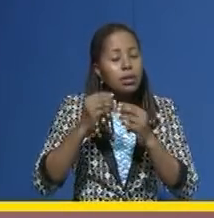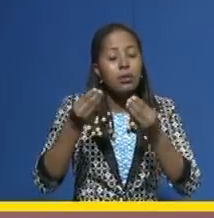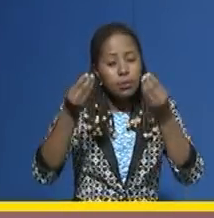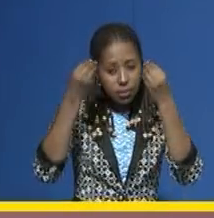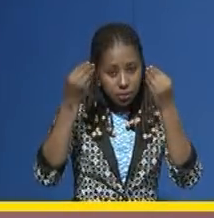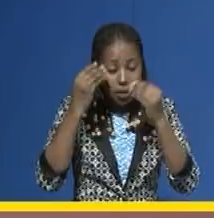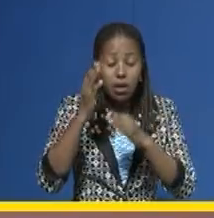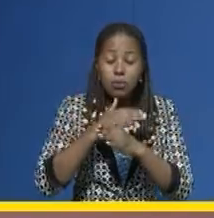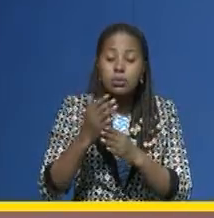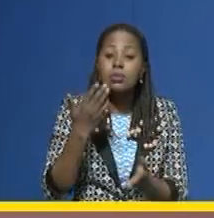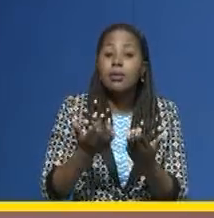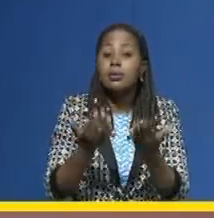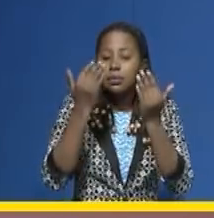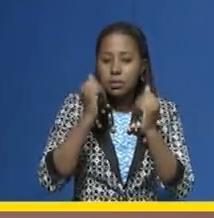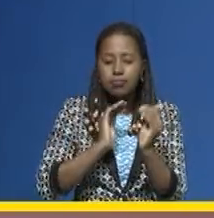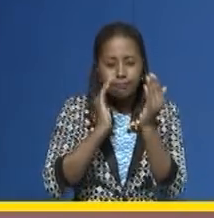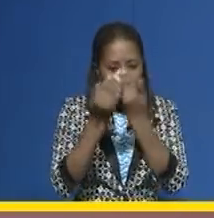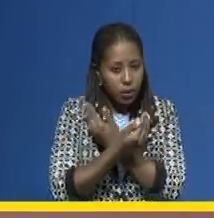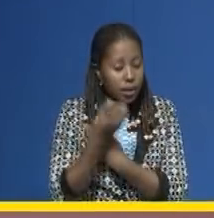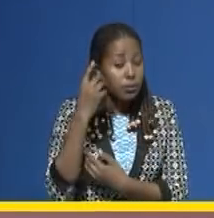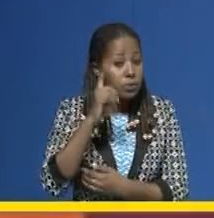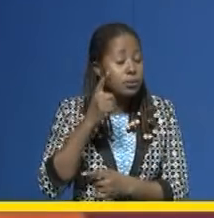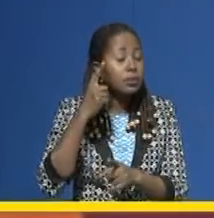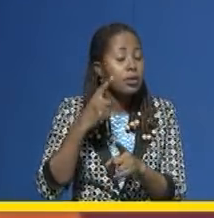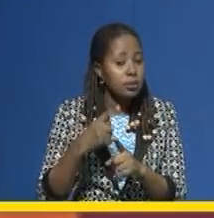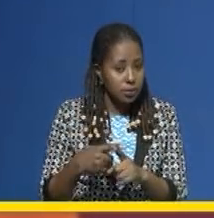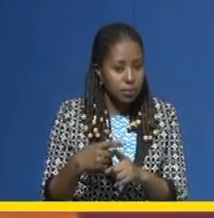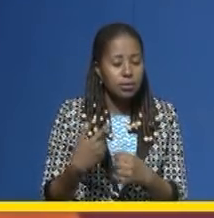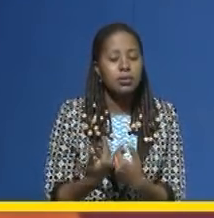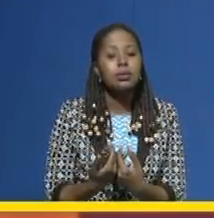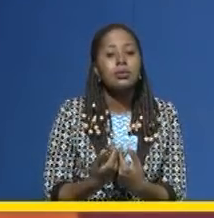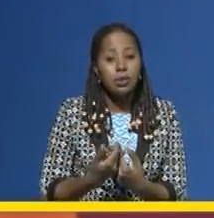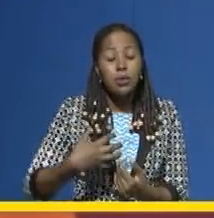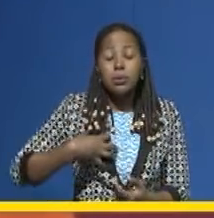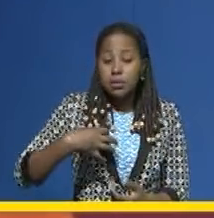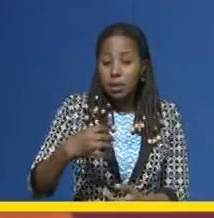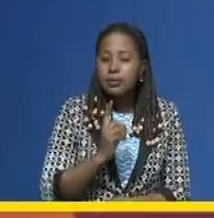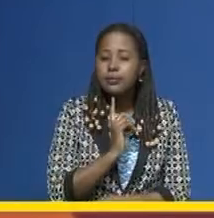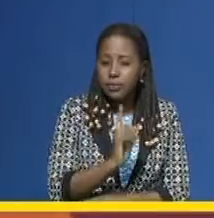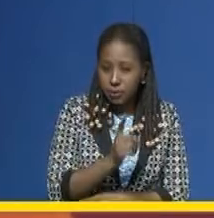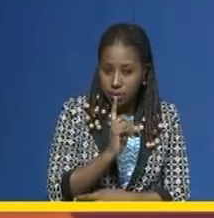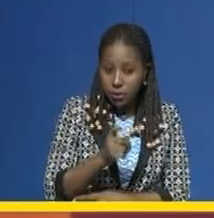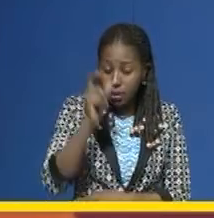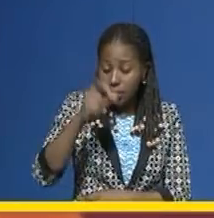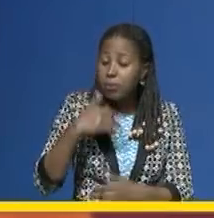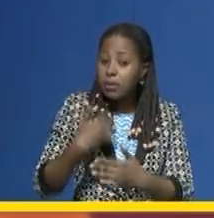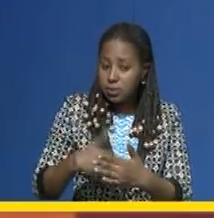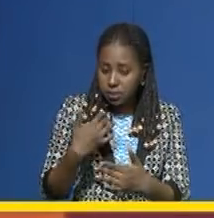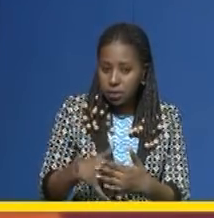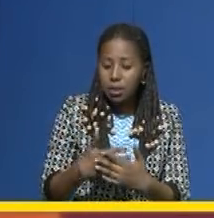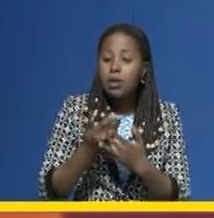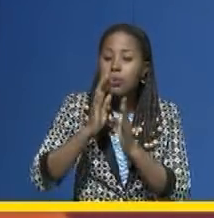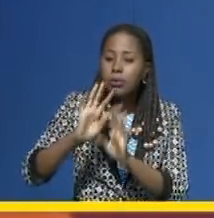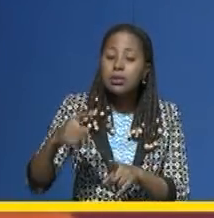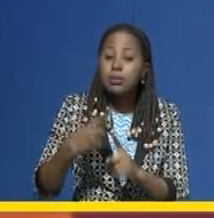kuelimishana kuhusu namna ya kujikinga na ugonjwa huu hatari. Aidha, wizara inawaonya wafanya biashara